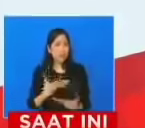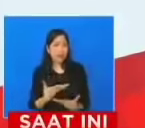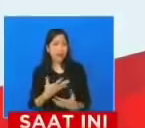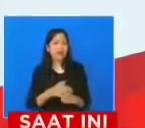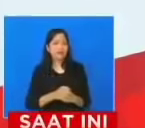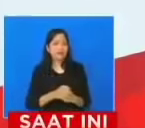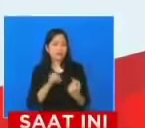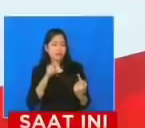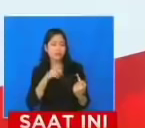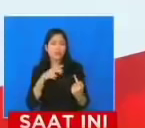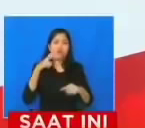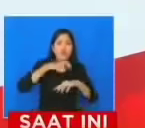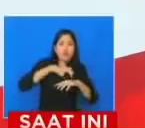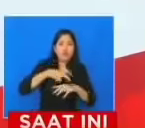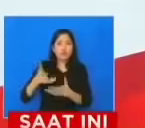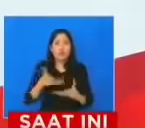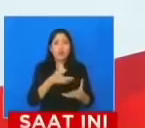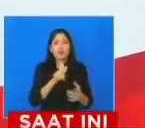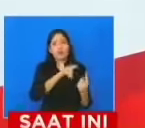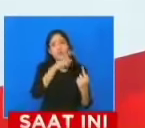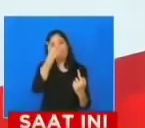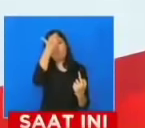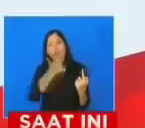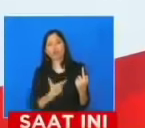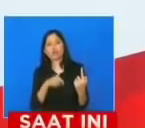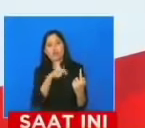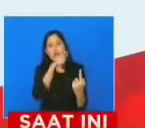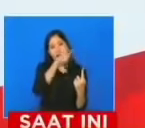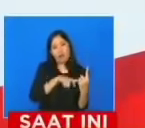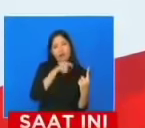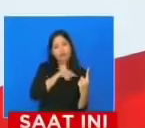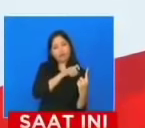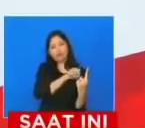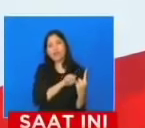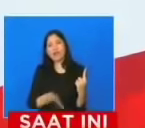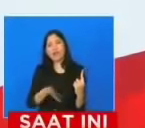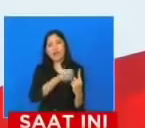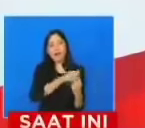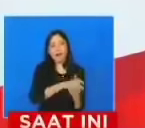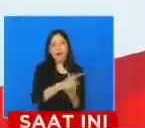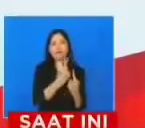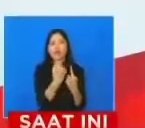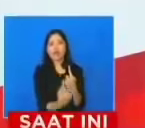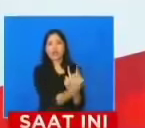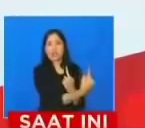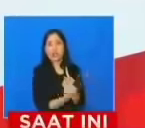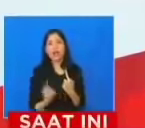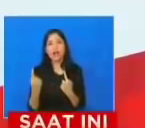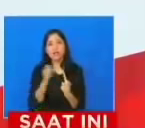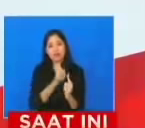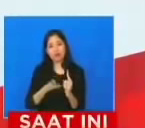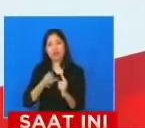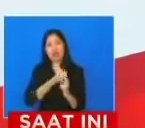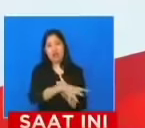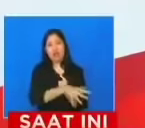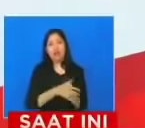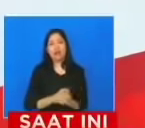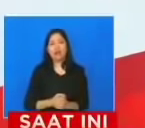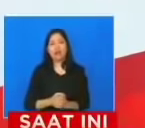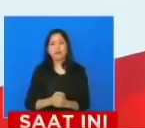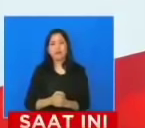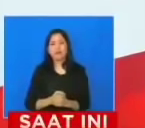adalah manusia. Oleh karena itu, sebaran penyakit ini akan sejalan